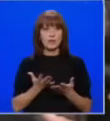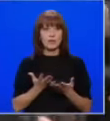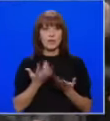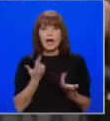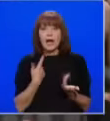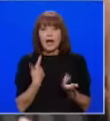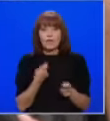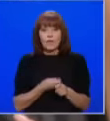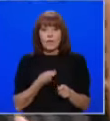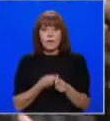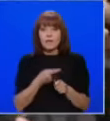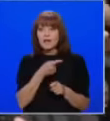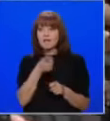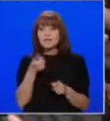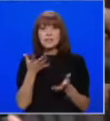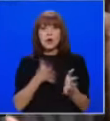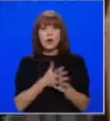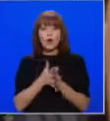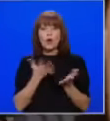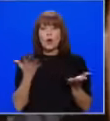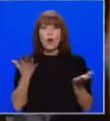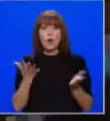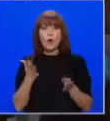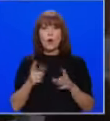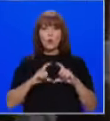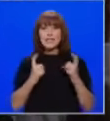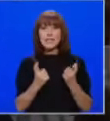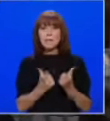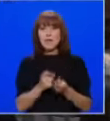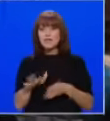да направят вече с тези хора. Колко семейства почерниха.